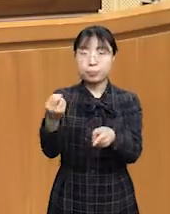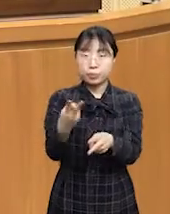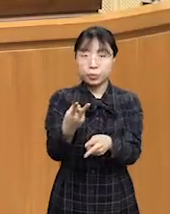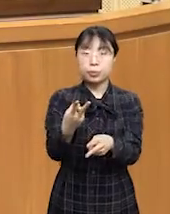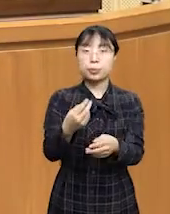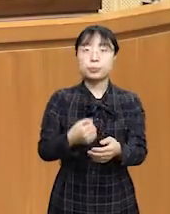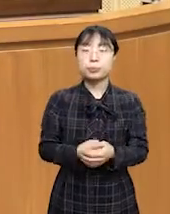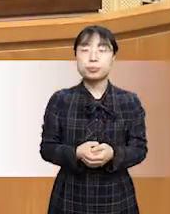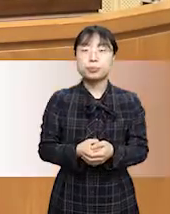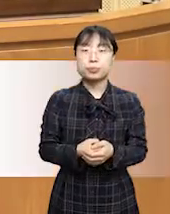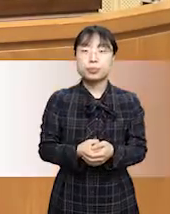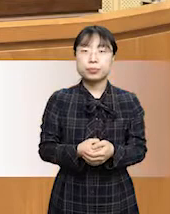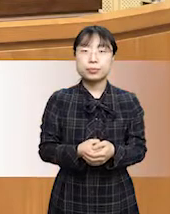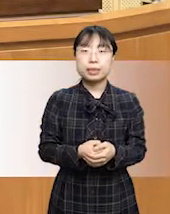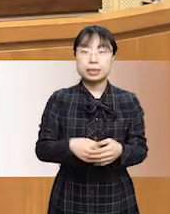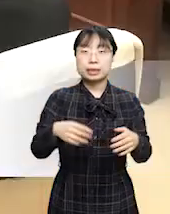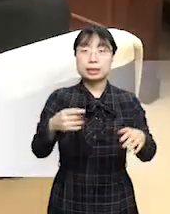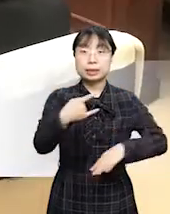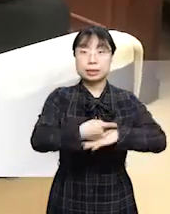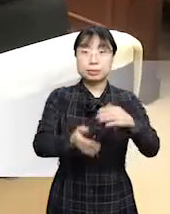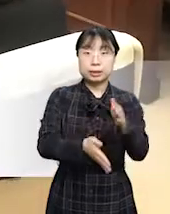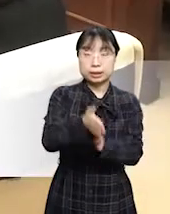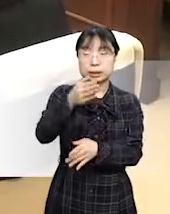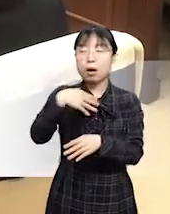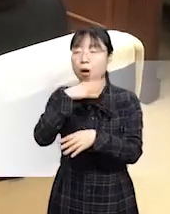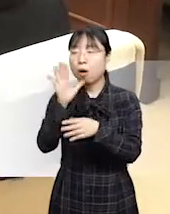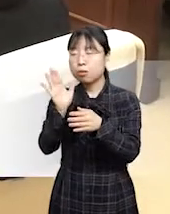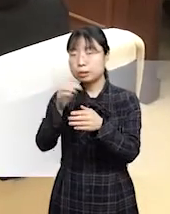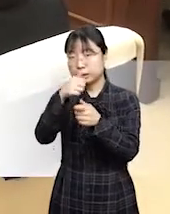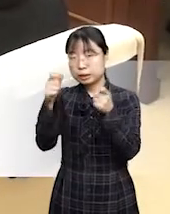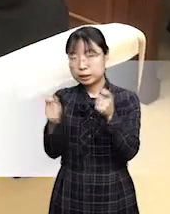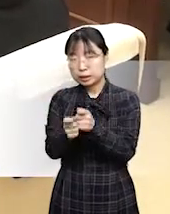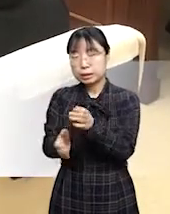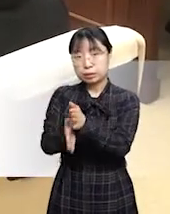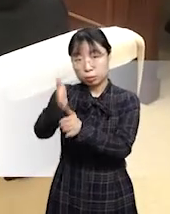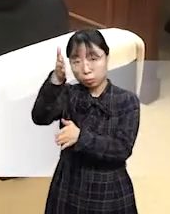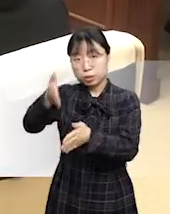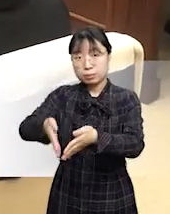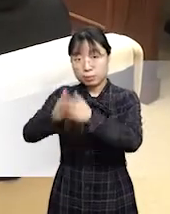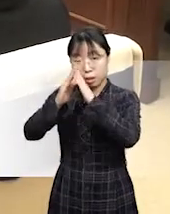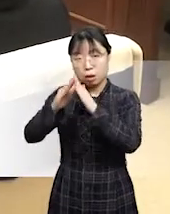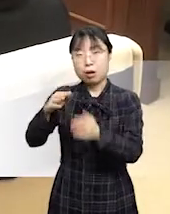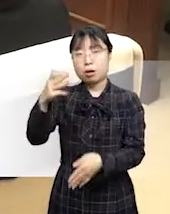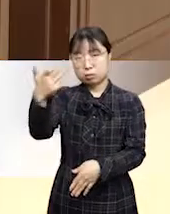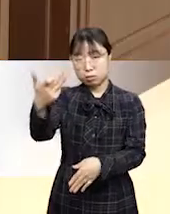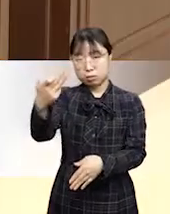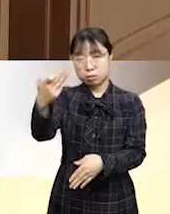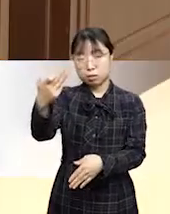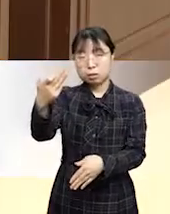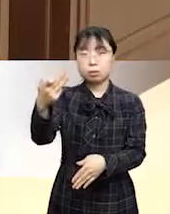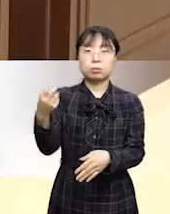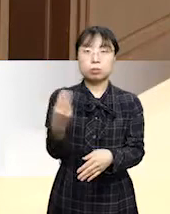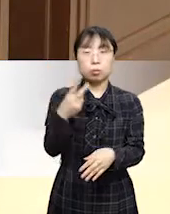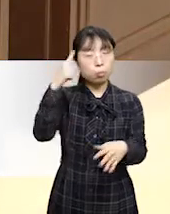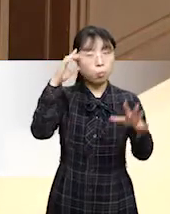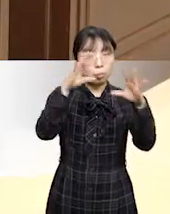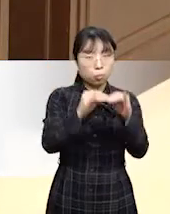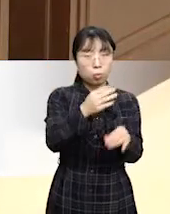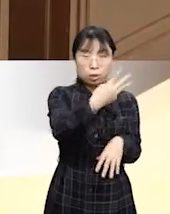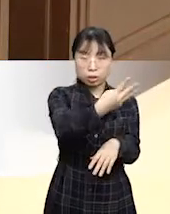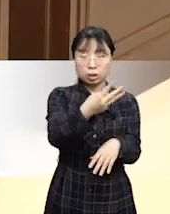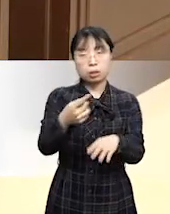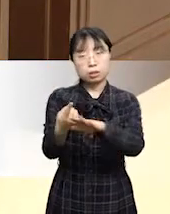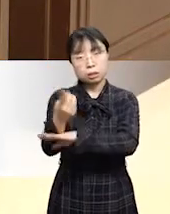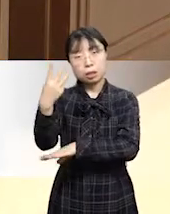두 건과 시에서 제출한 고령 친화도시 조성에 관한 조례안 등 조례안 13건과 동의안 3건, 기타